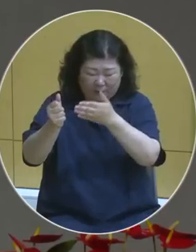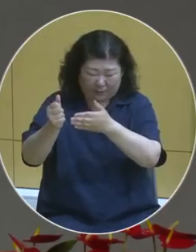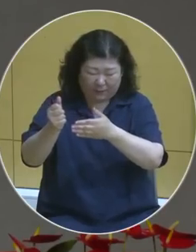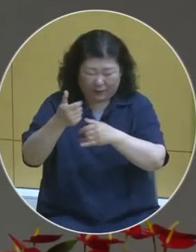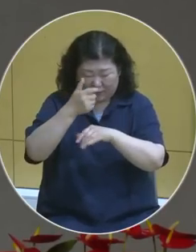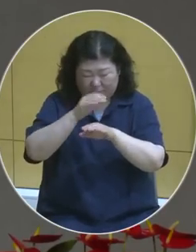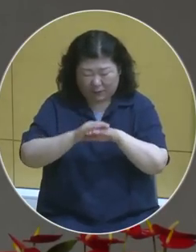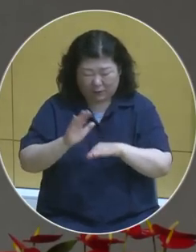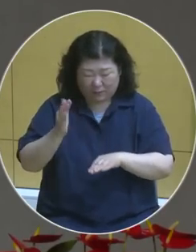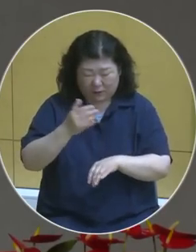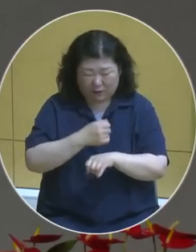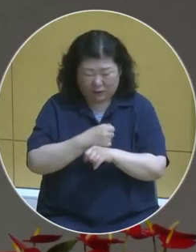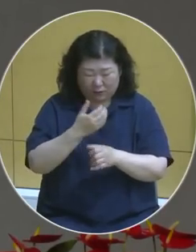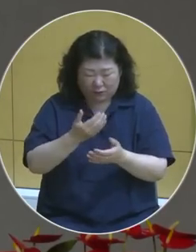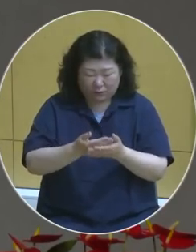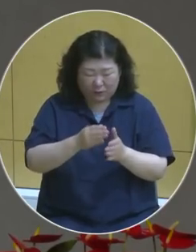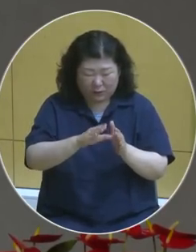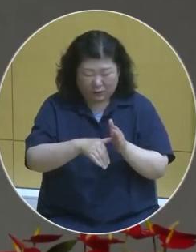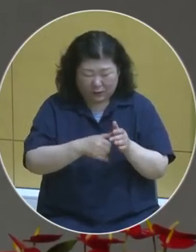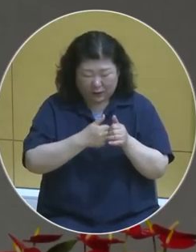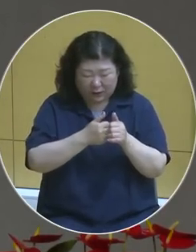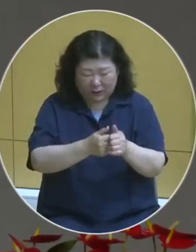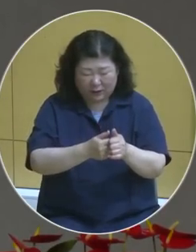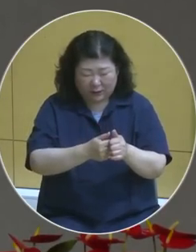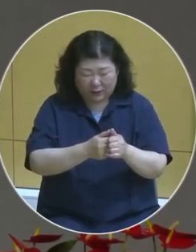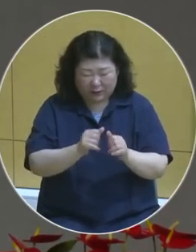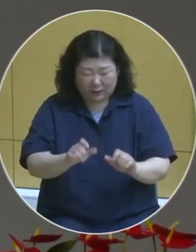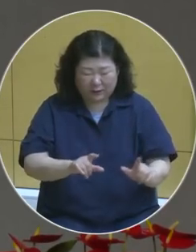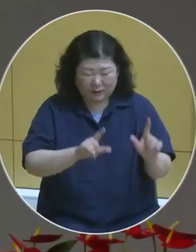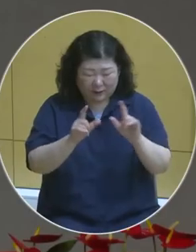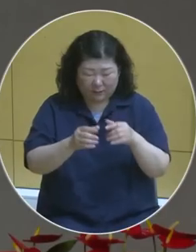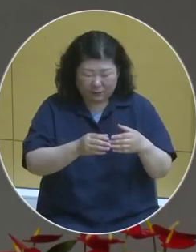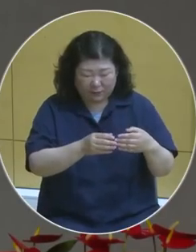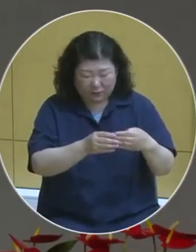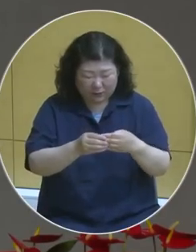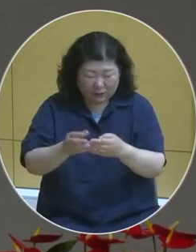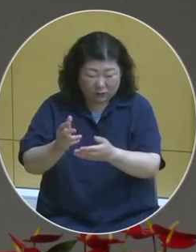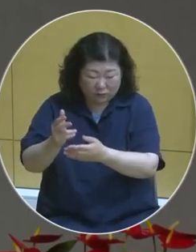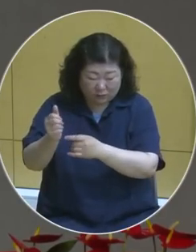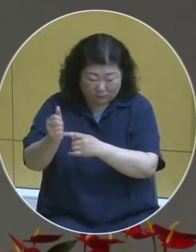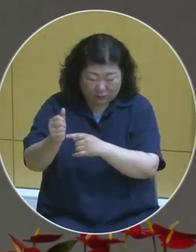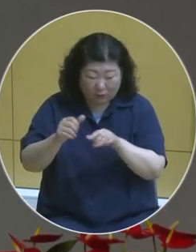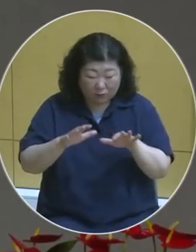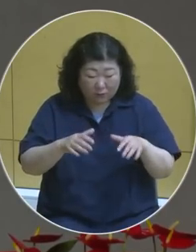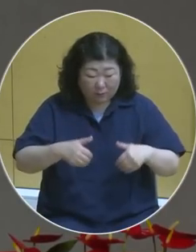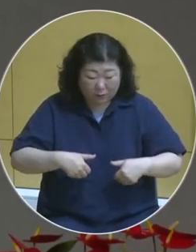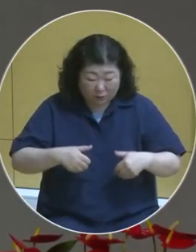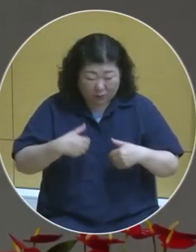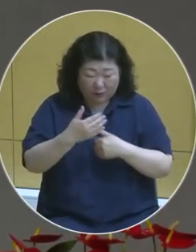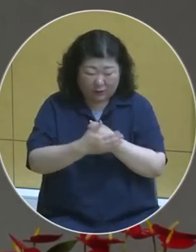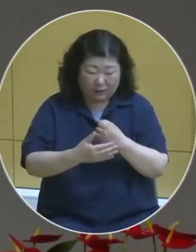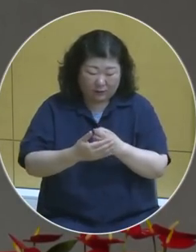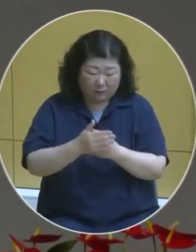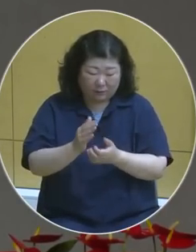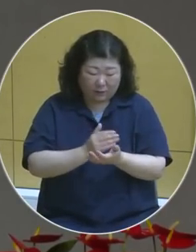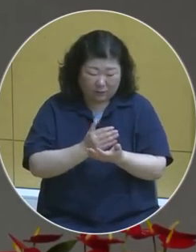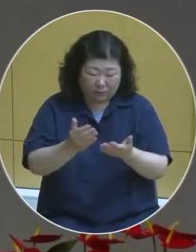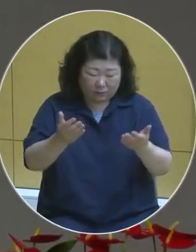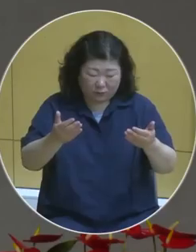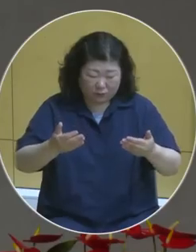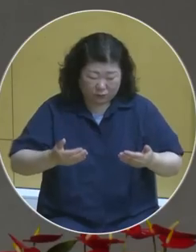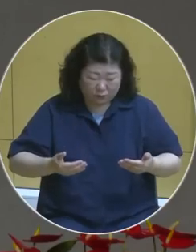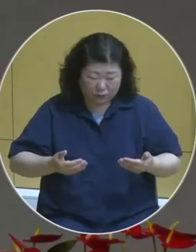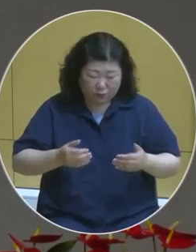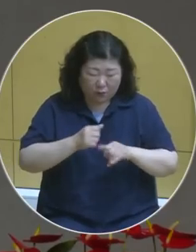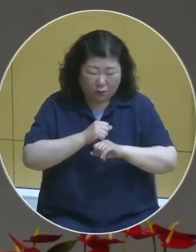주시옵소서. 때를 따라 우리의 삶을 인도하셨던 주님, 오늘도 필요한 은혜를 베풀어 주셔서 하나님